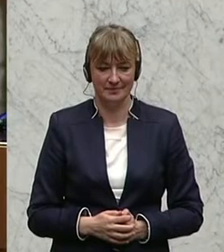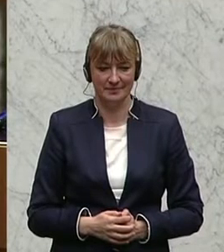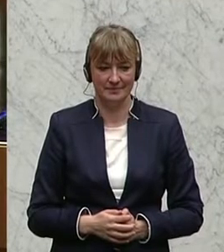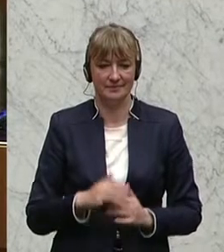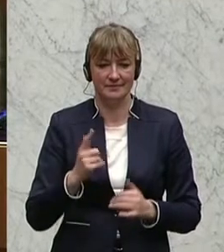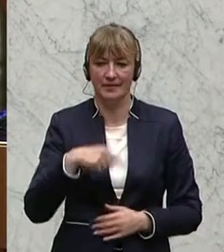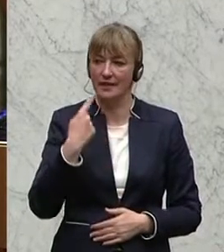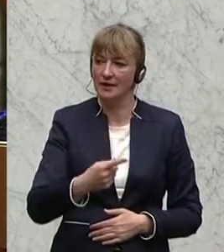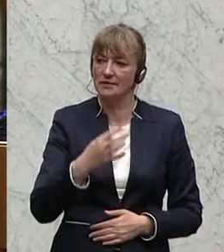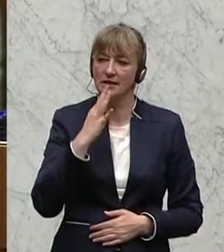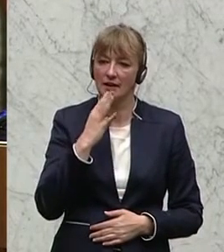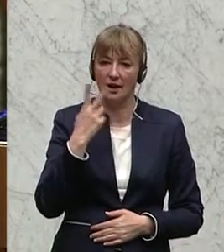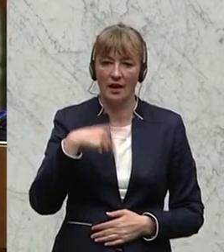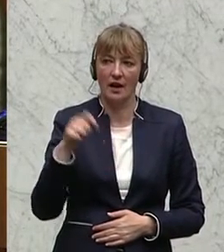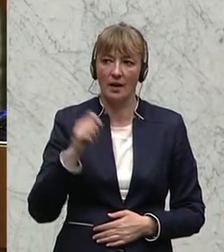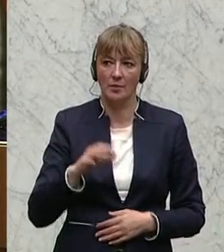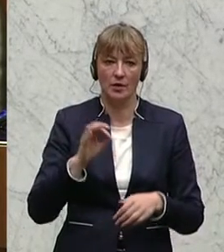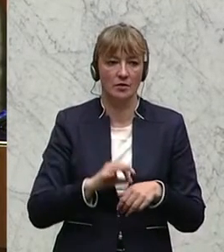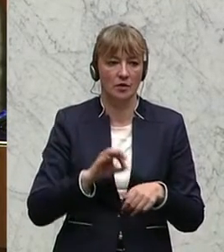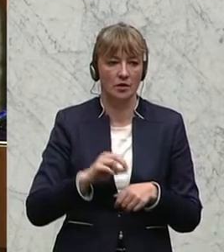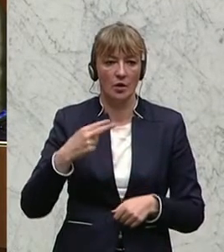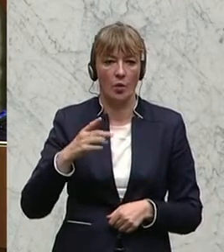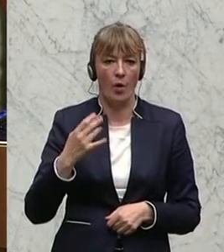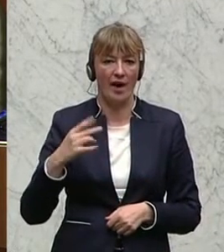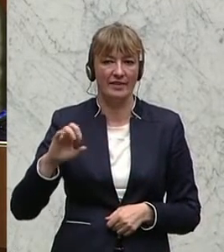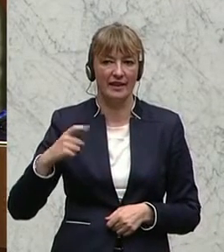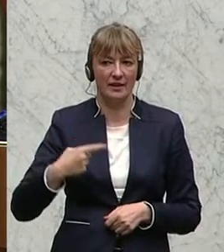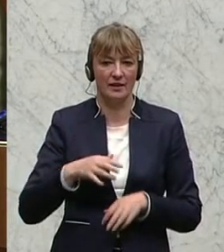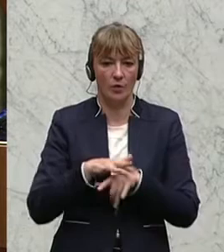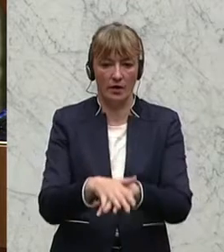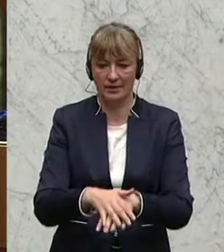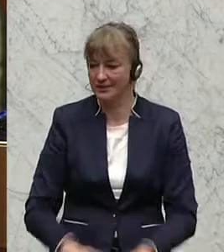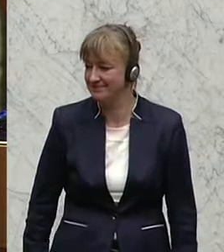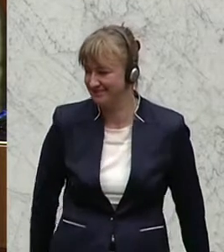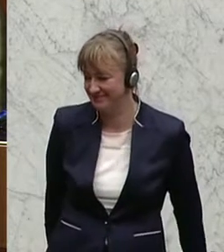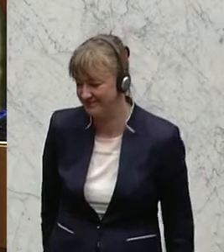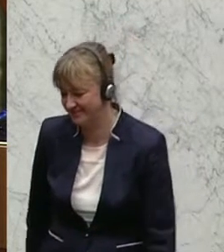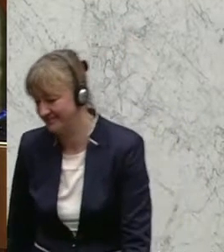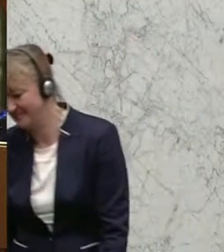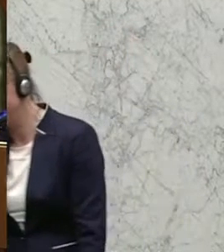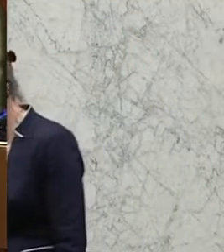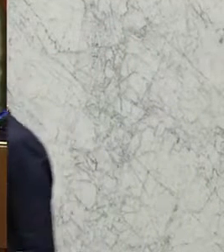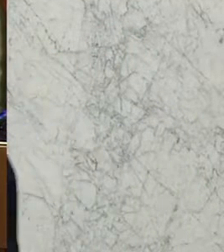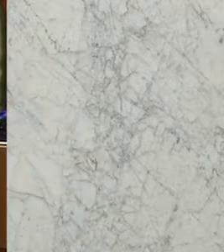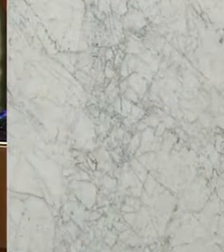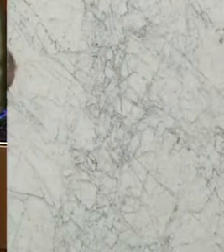Man habe einen Scherbenhaufen in der Bildungspolitik, so Peter Wurm von der FPÖ. Außerdem